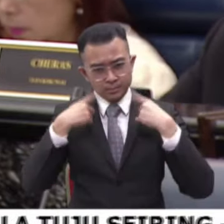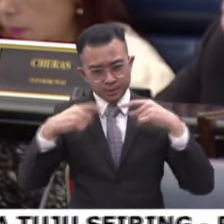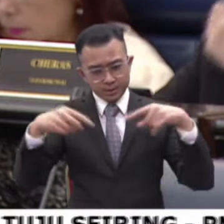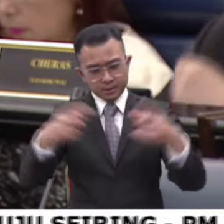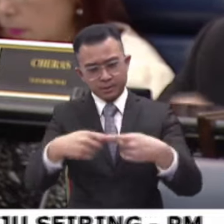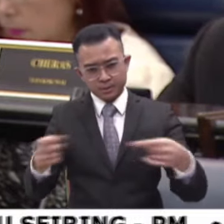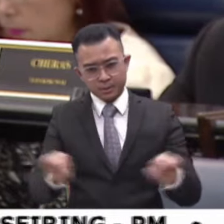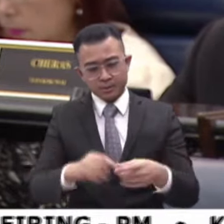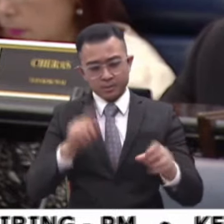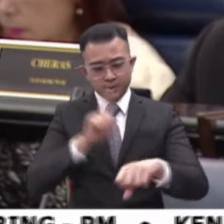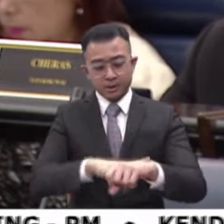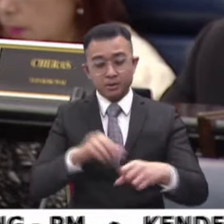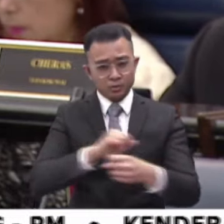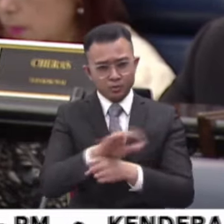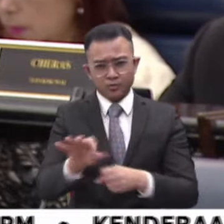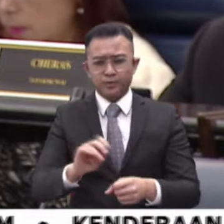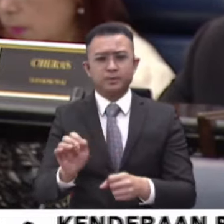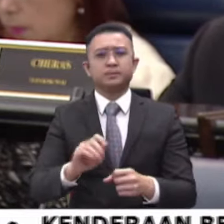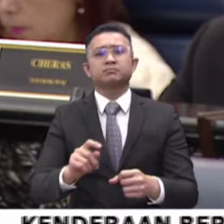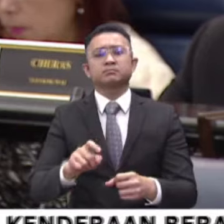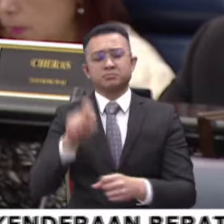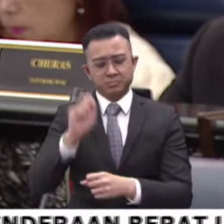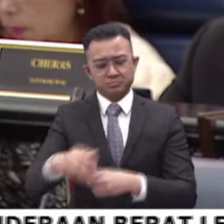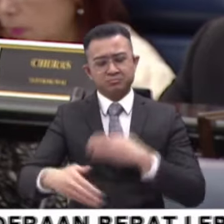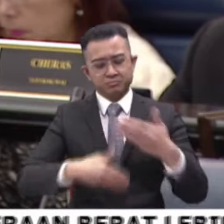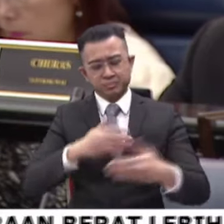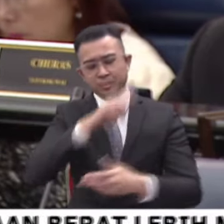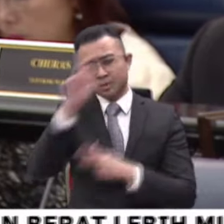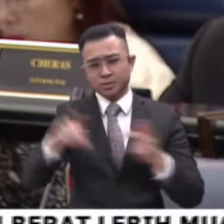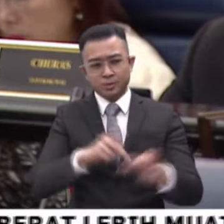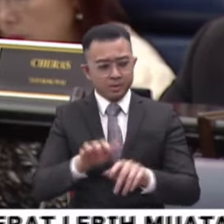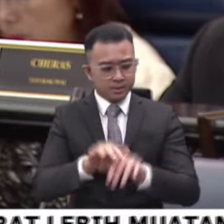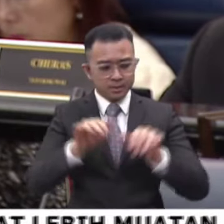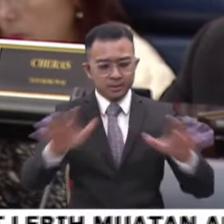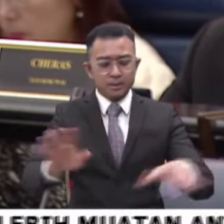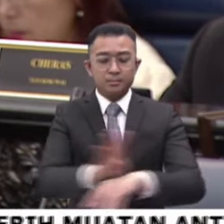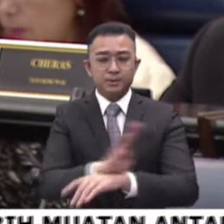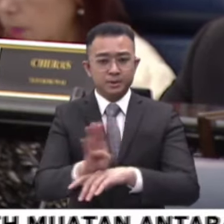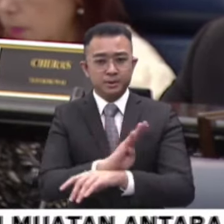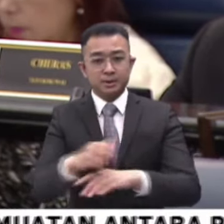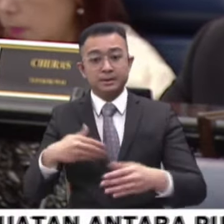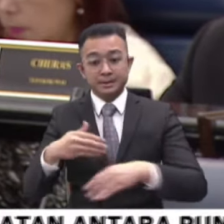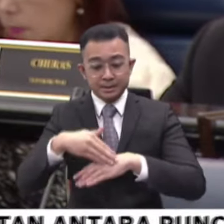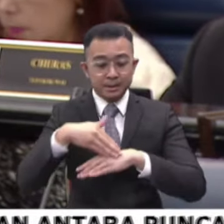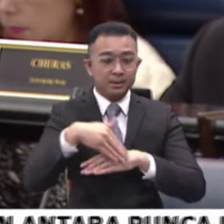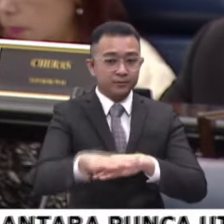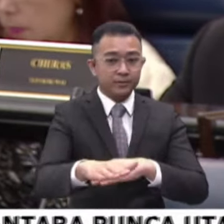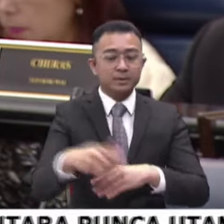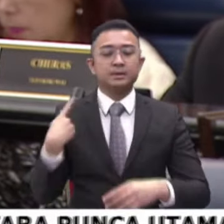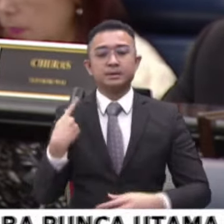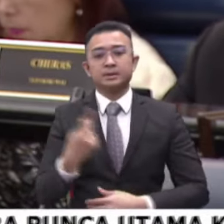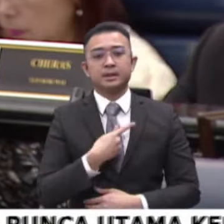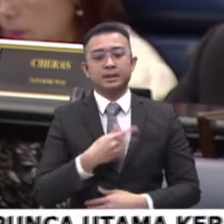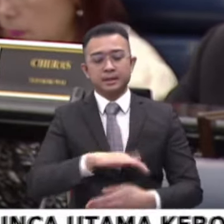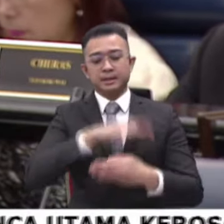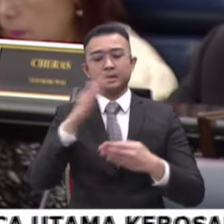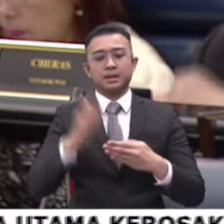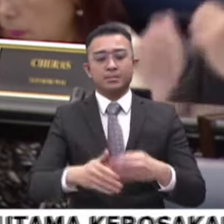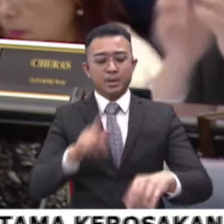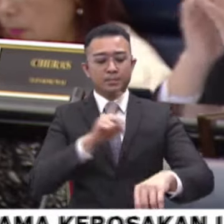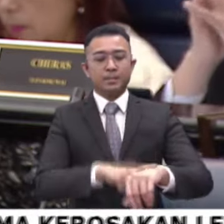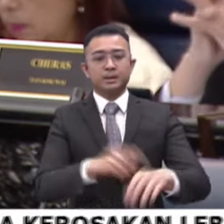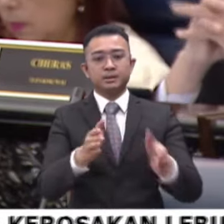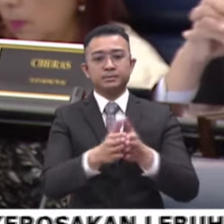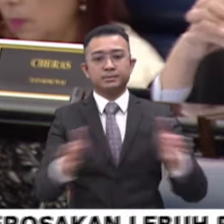bertapak pada musim COVID kekal relevan dan dapat mengembangkan perniagaannya selepas kita tamat